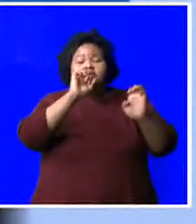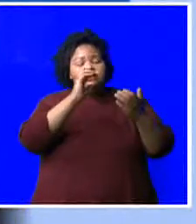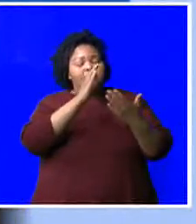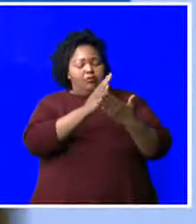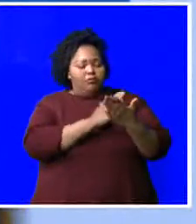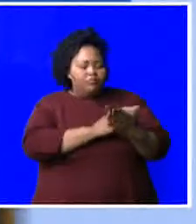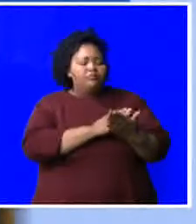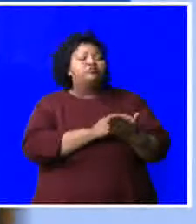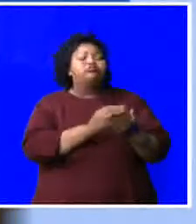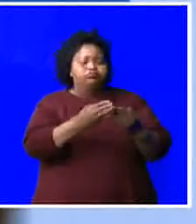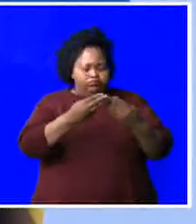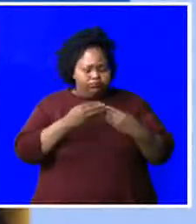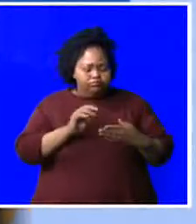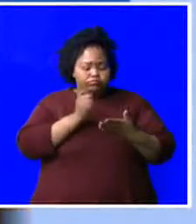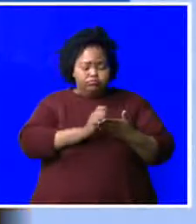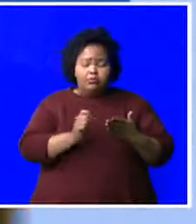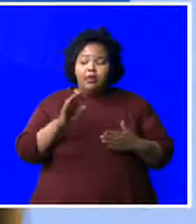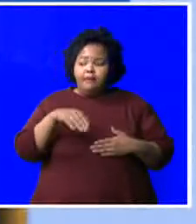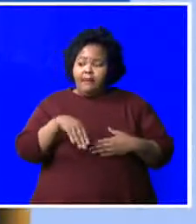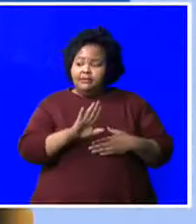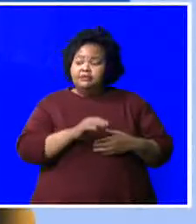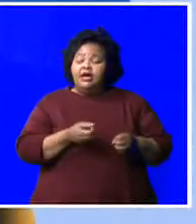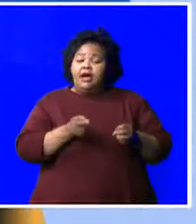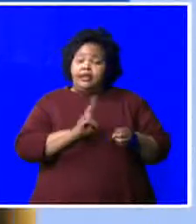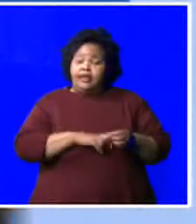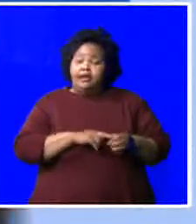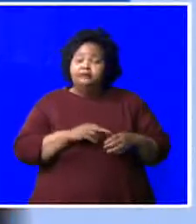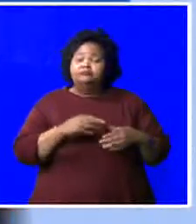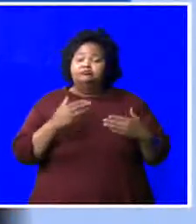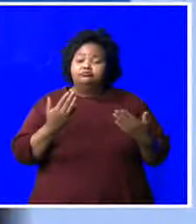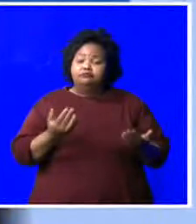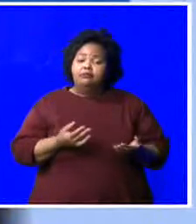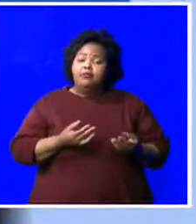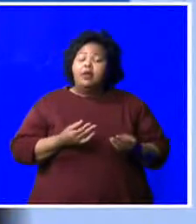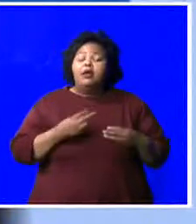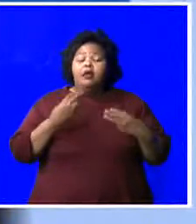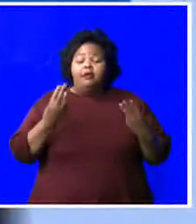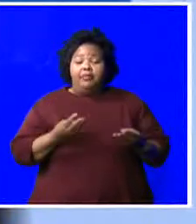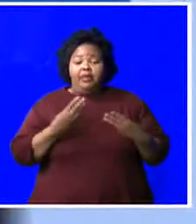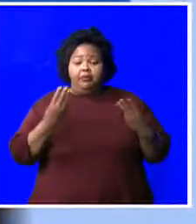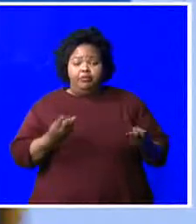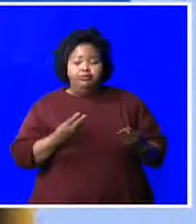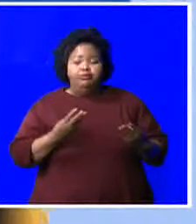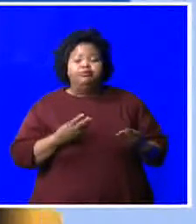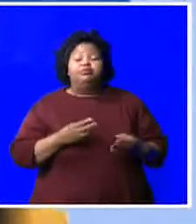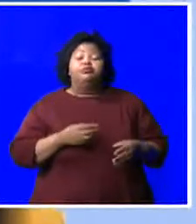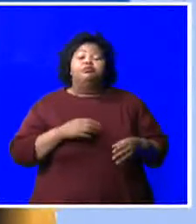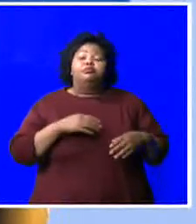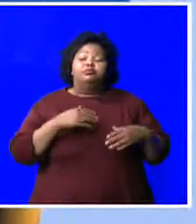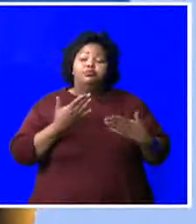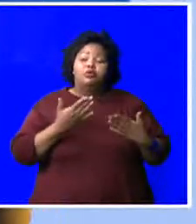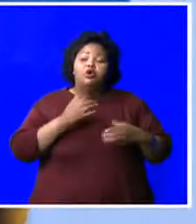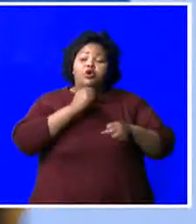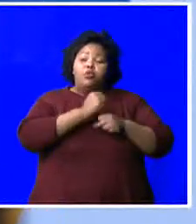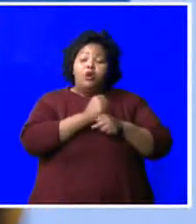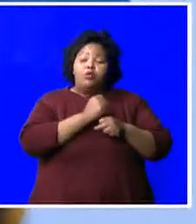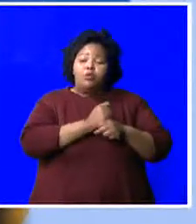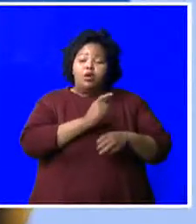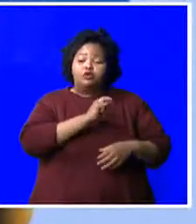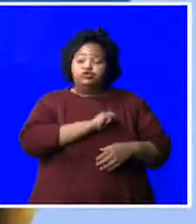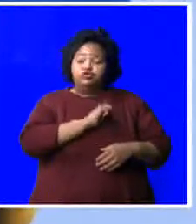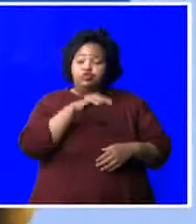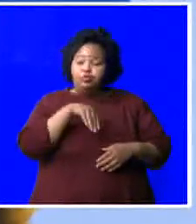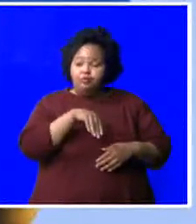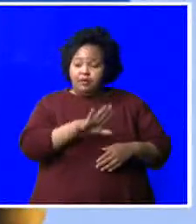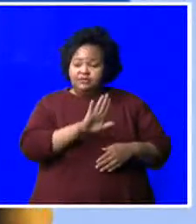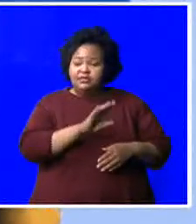nikwethembeka inhlonipho nekuphila liqiniso nako lokuhamba embili nje lokuthi vele